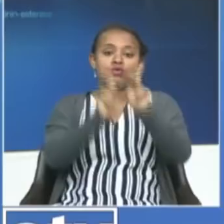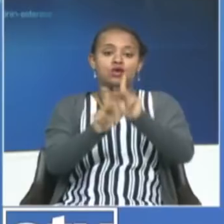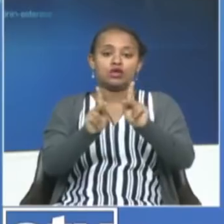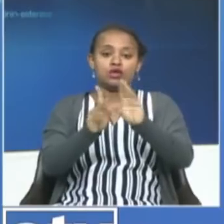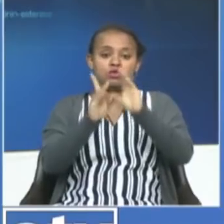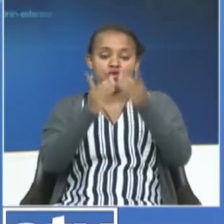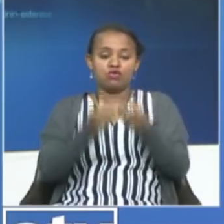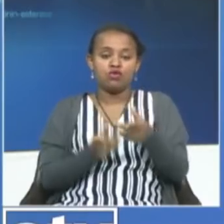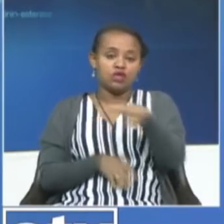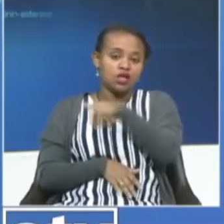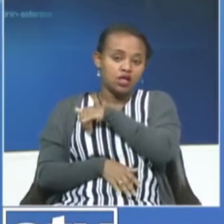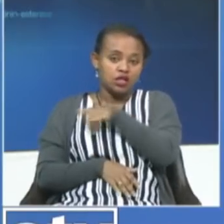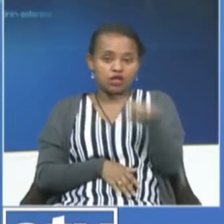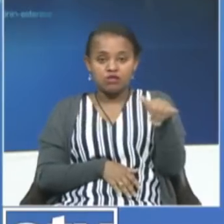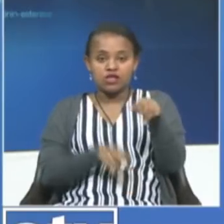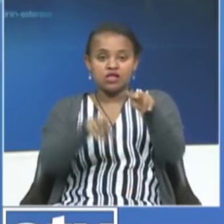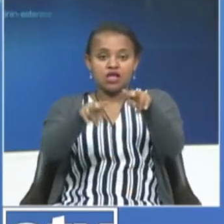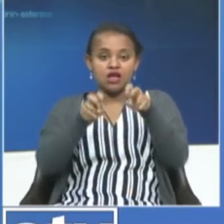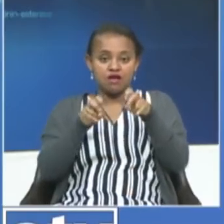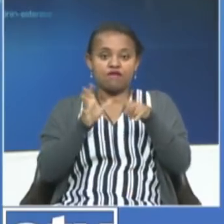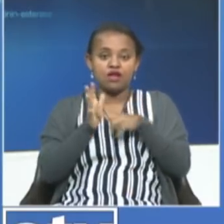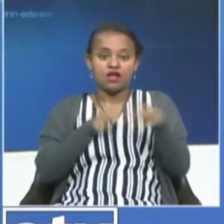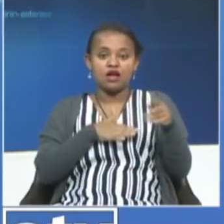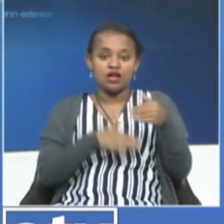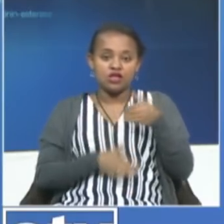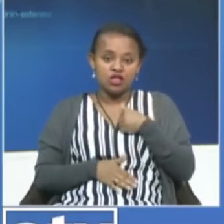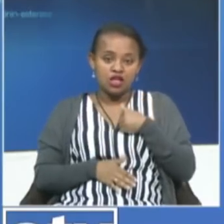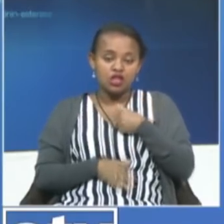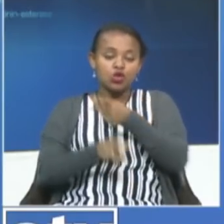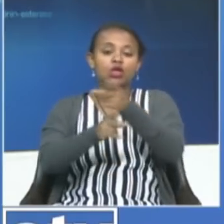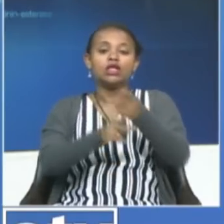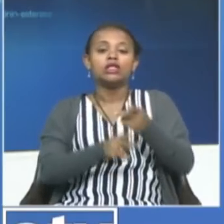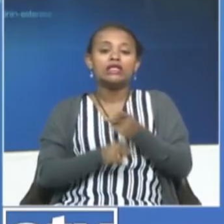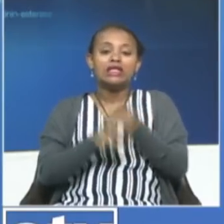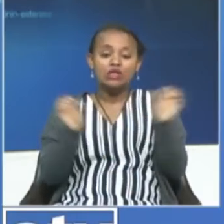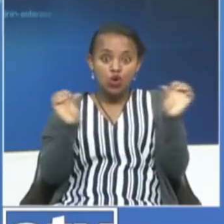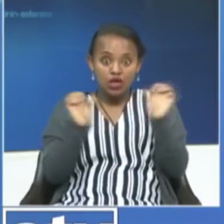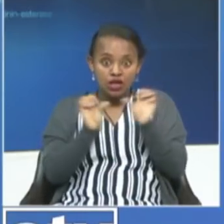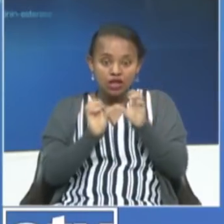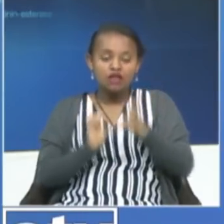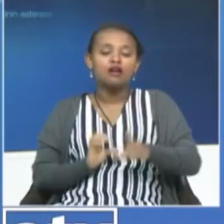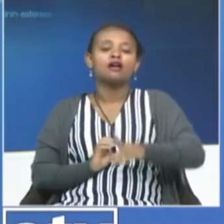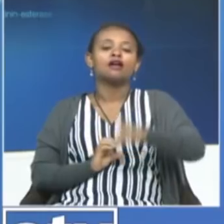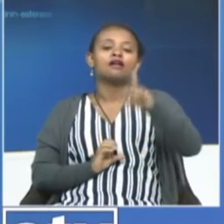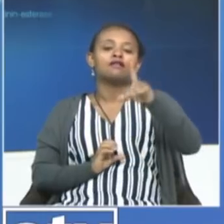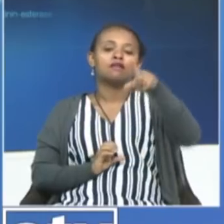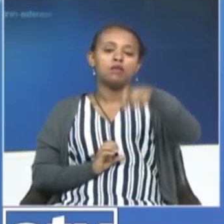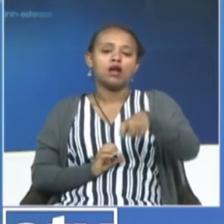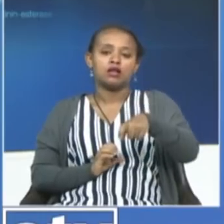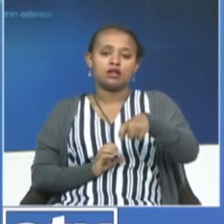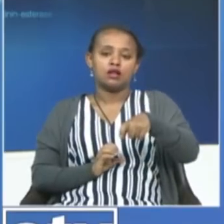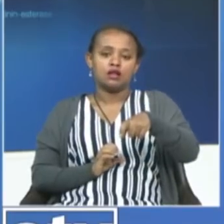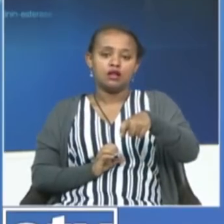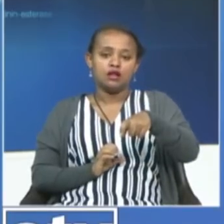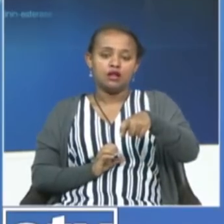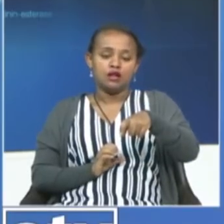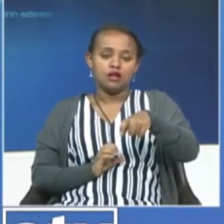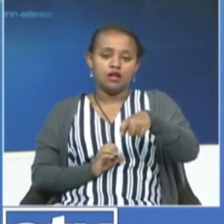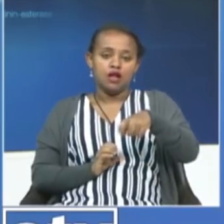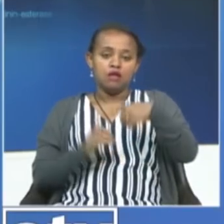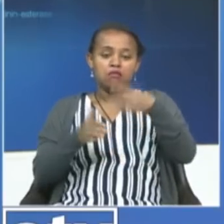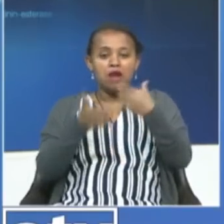ክፍሎች ተመሳሳይ የከፋ ተጋላጭነት አላቸው። ጥንቃቄው በዛ ልክ ከፍ ማለት አለበት። ምናልባት እንግዲህ